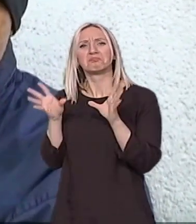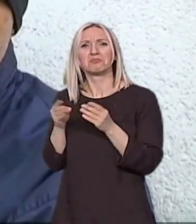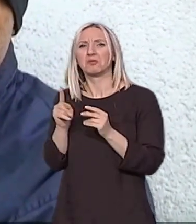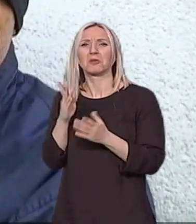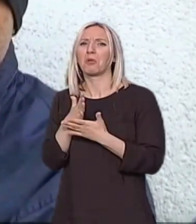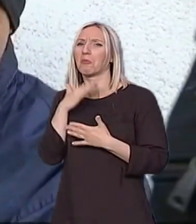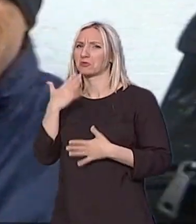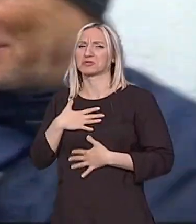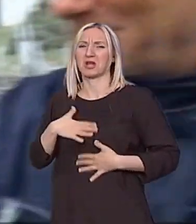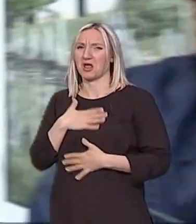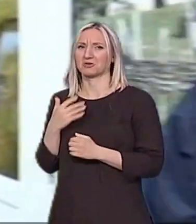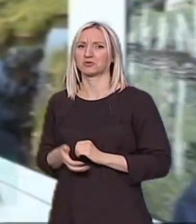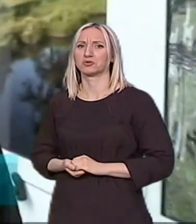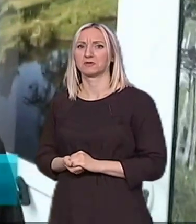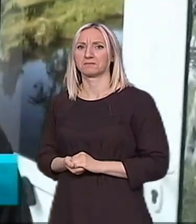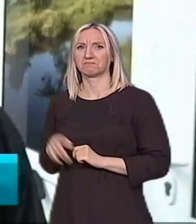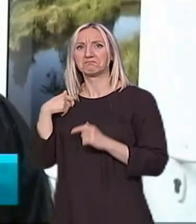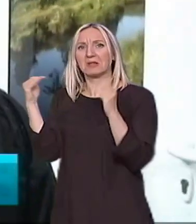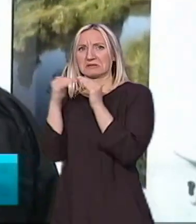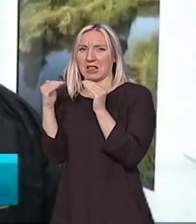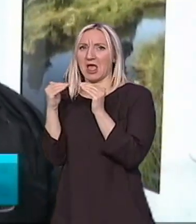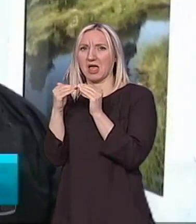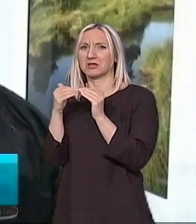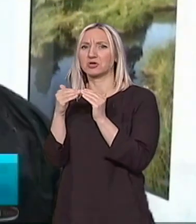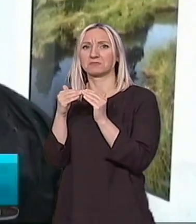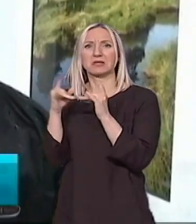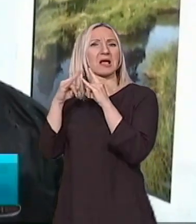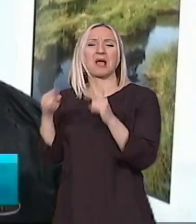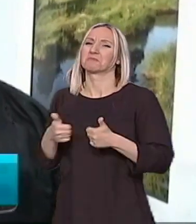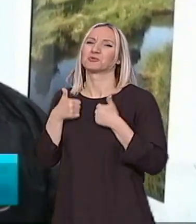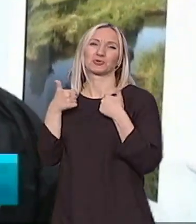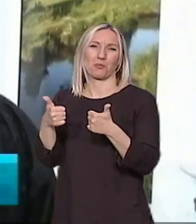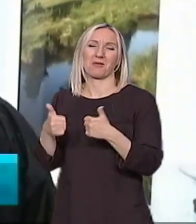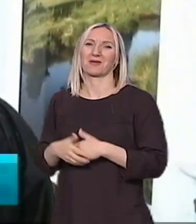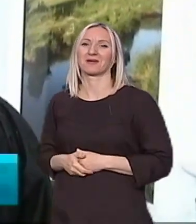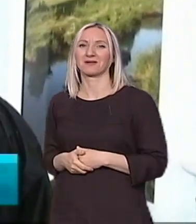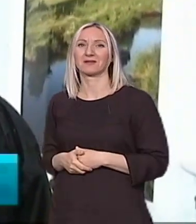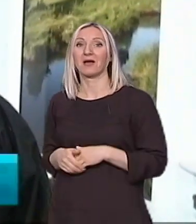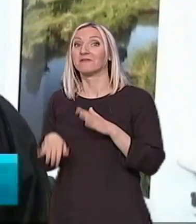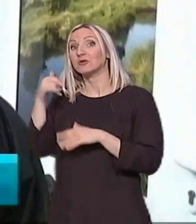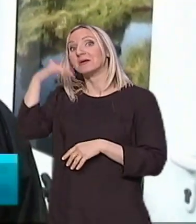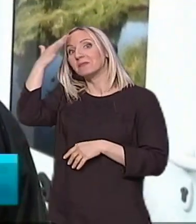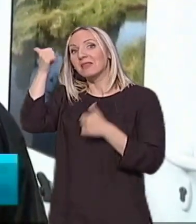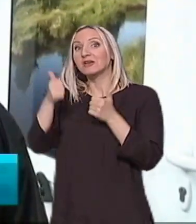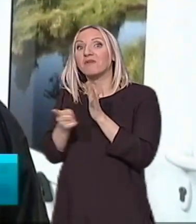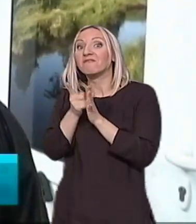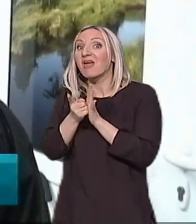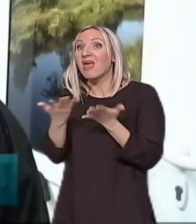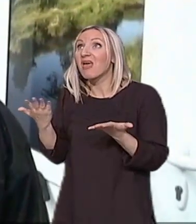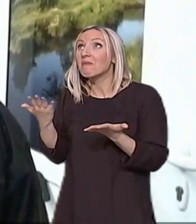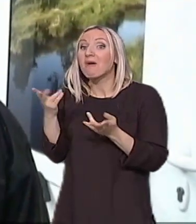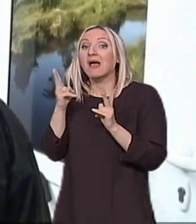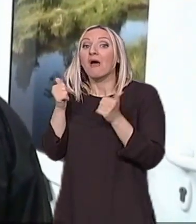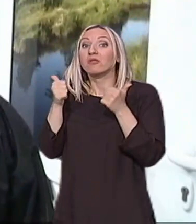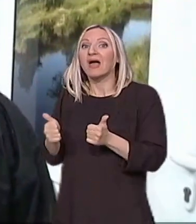nije bilo strašno. Slažem se sa kolegom, kamp je super. Međutim, više me zabrinjava današnje vreme i kako će današnja